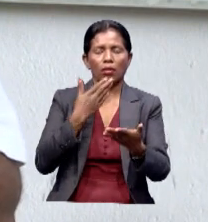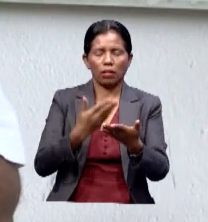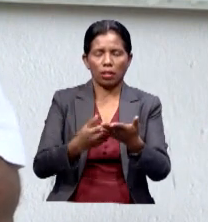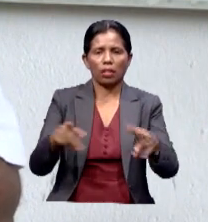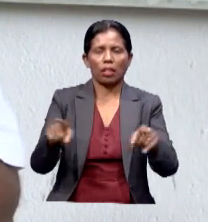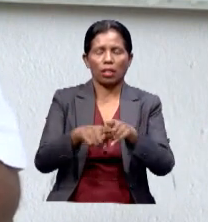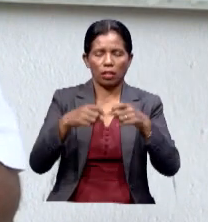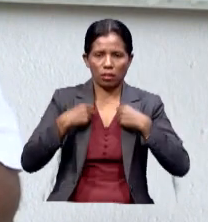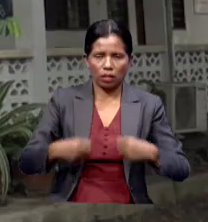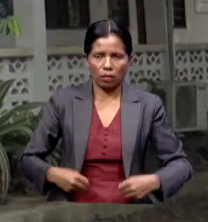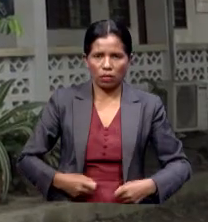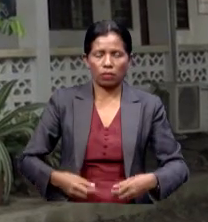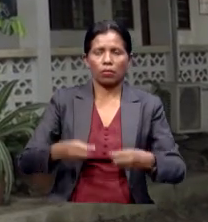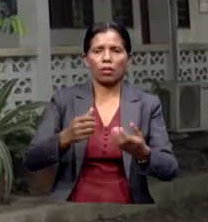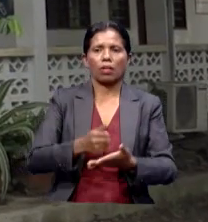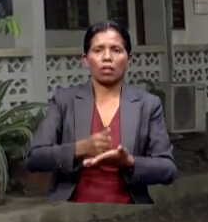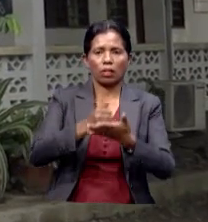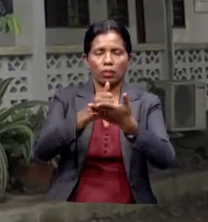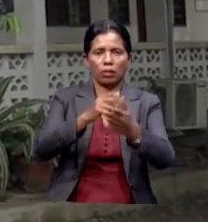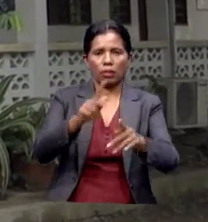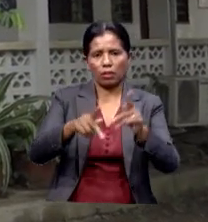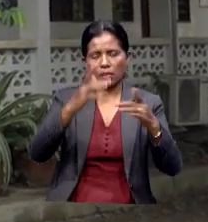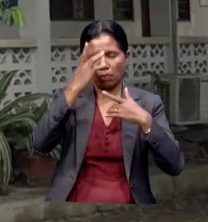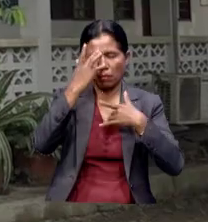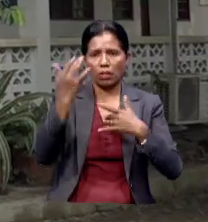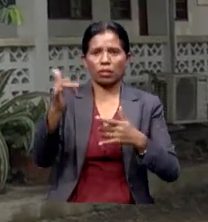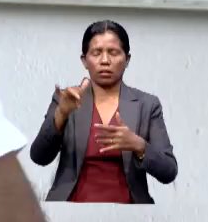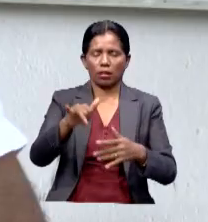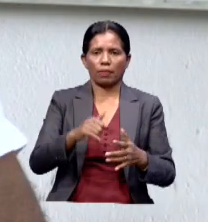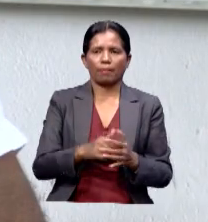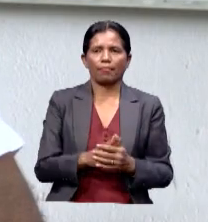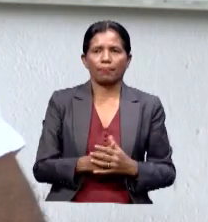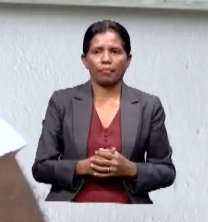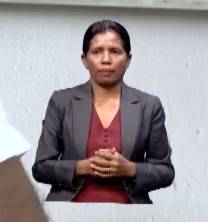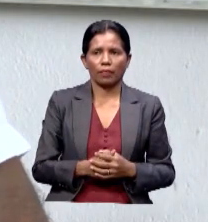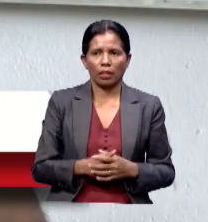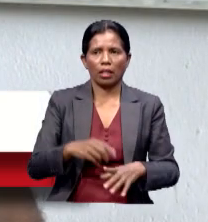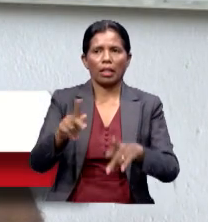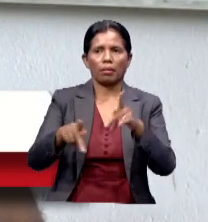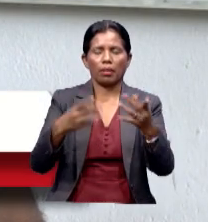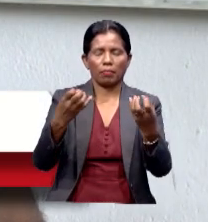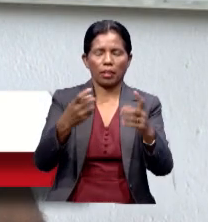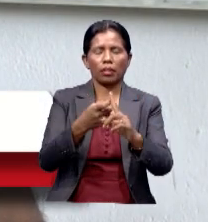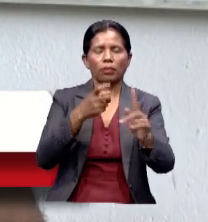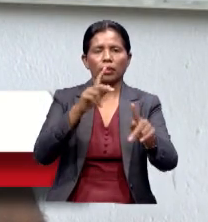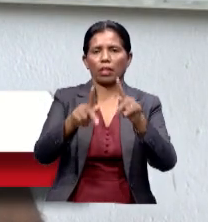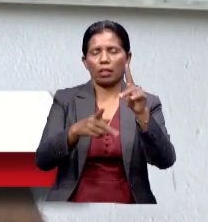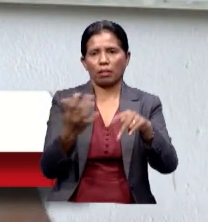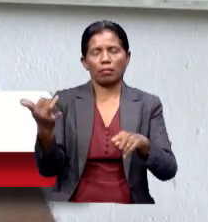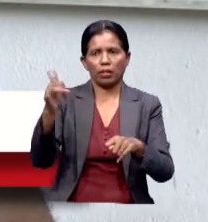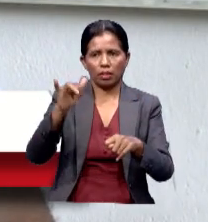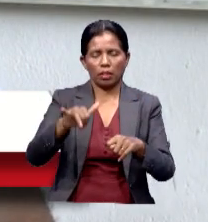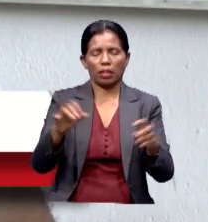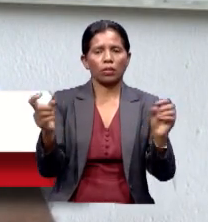profissional saúde onde for atendimento ba paciente ruma. Lamentação sira barak maiusi tane comunidade sira. Lá o